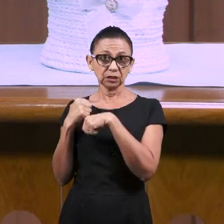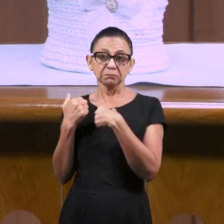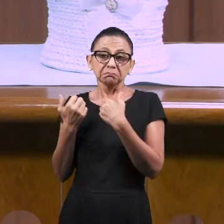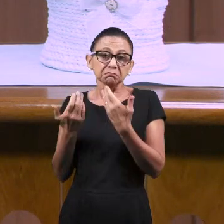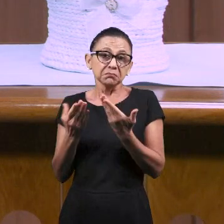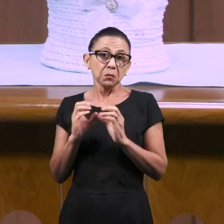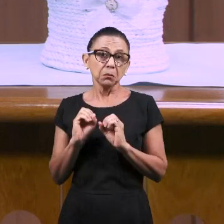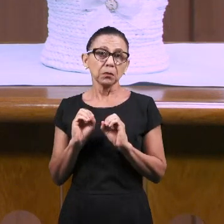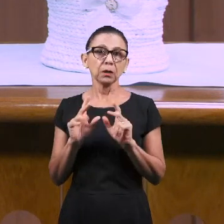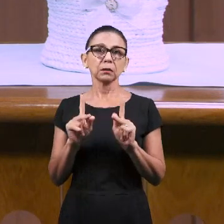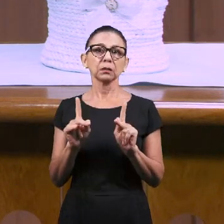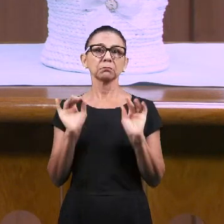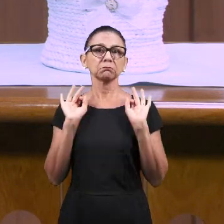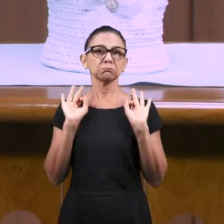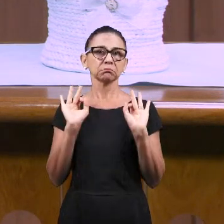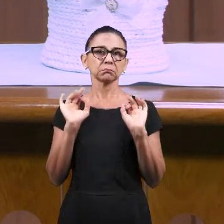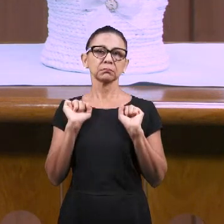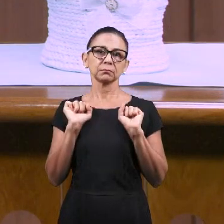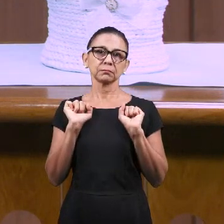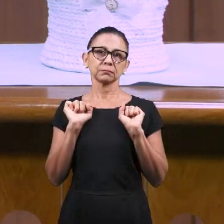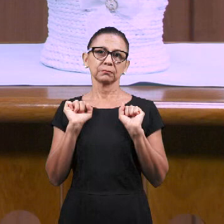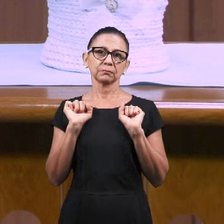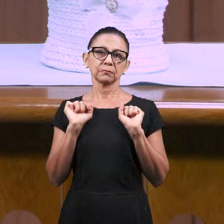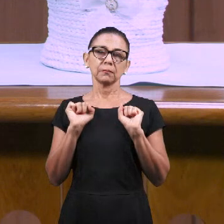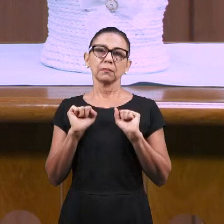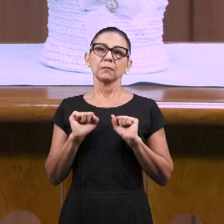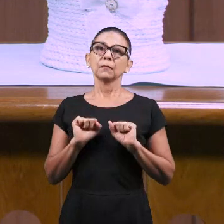nombre, je pense que